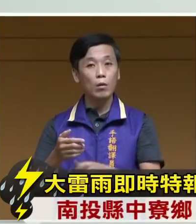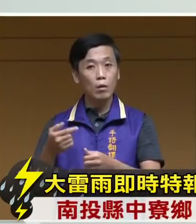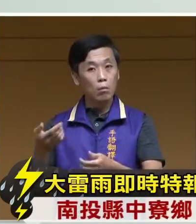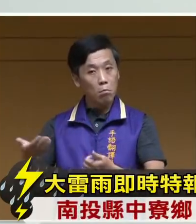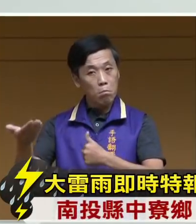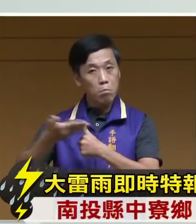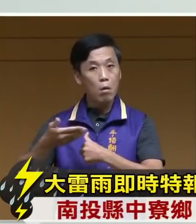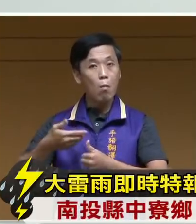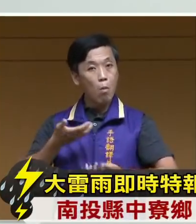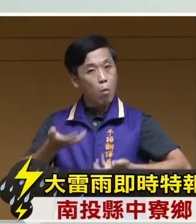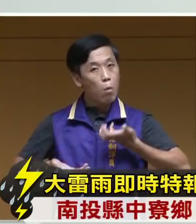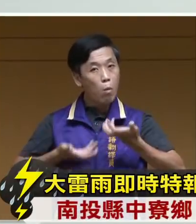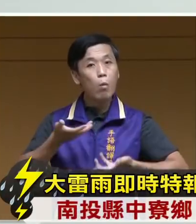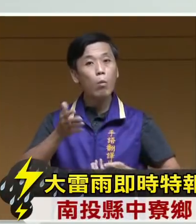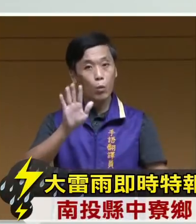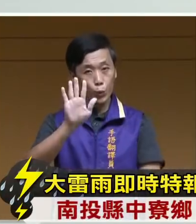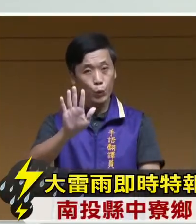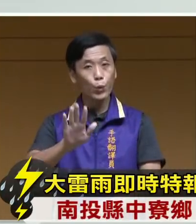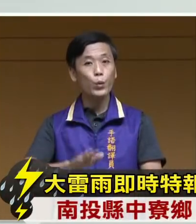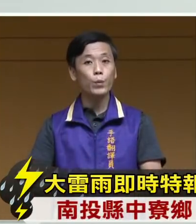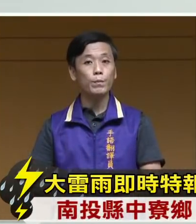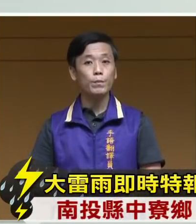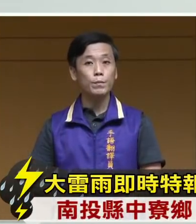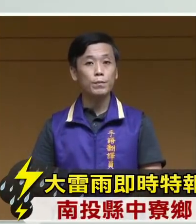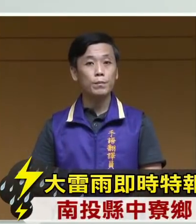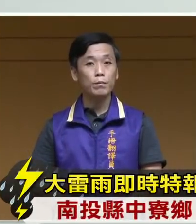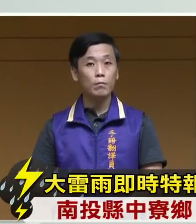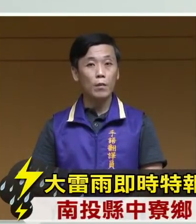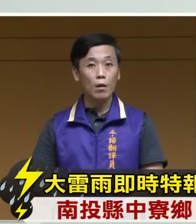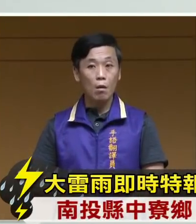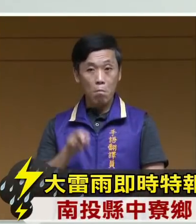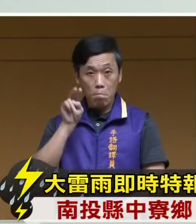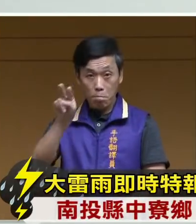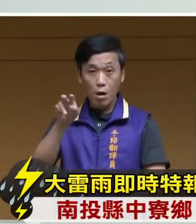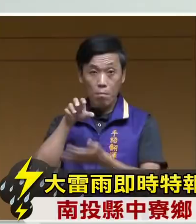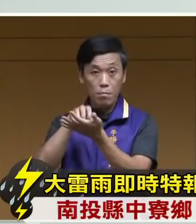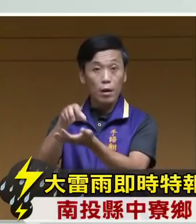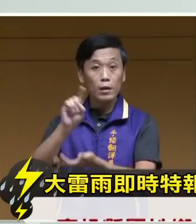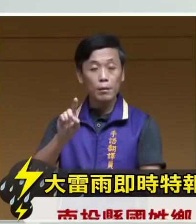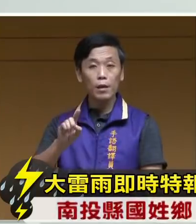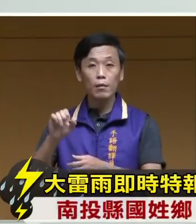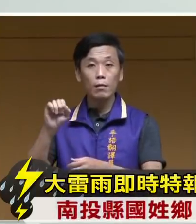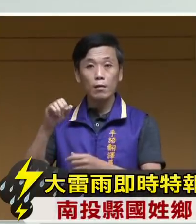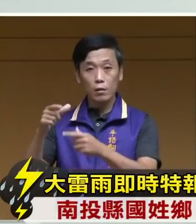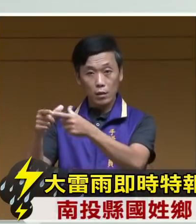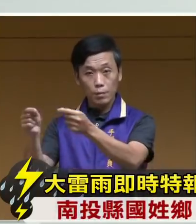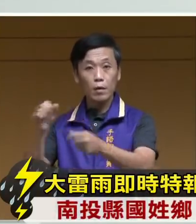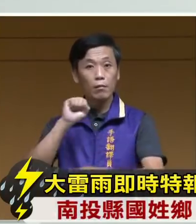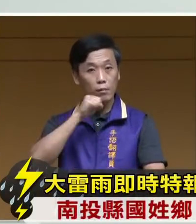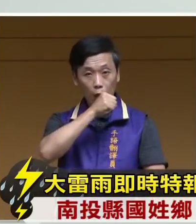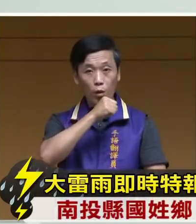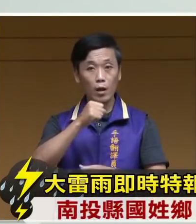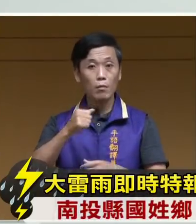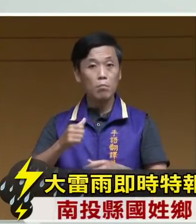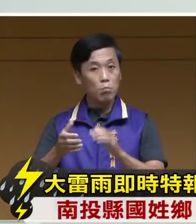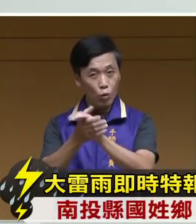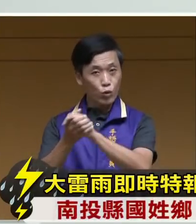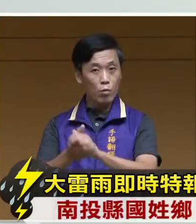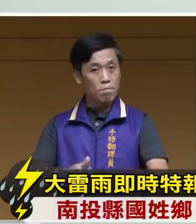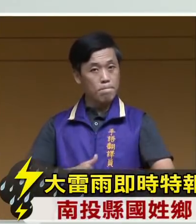暖，那也真的是见证了台日双方是真朋友、真友